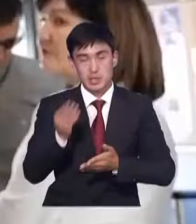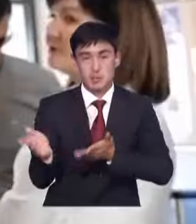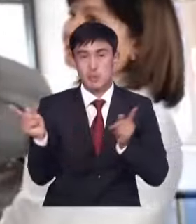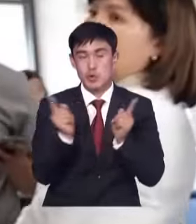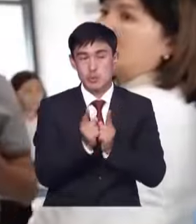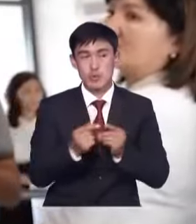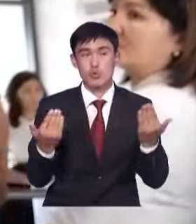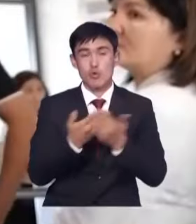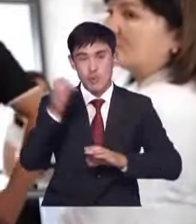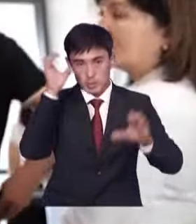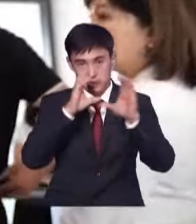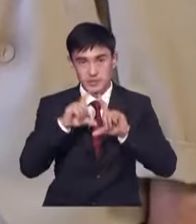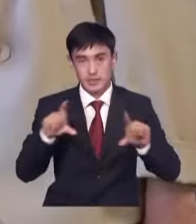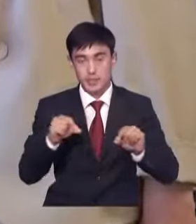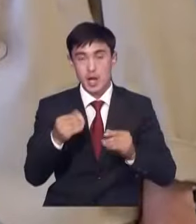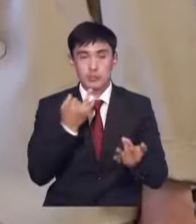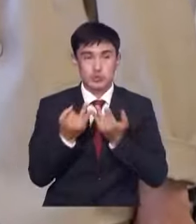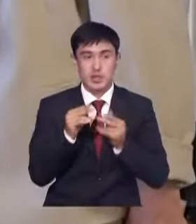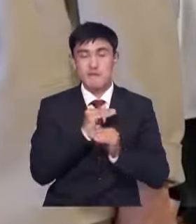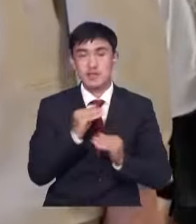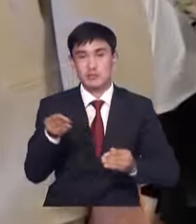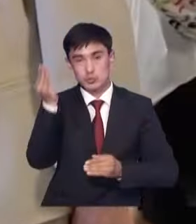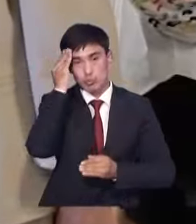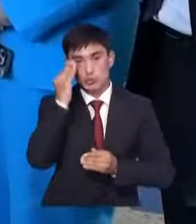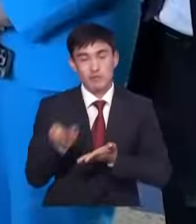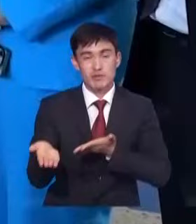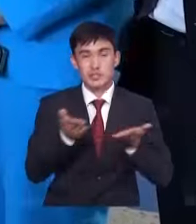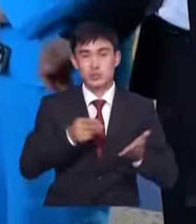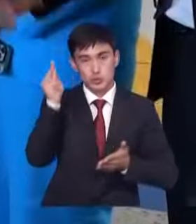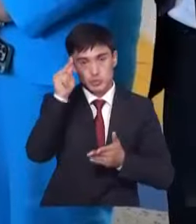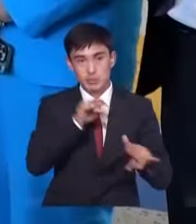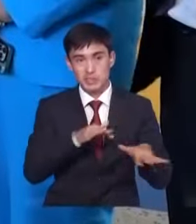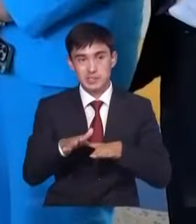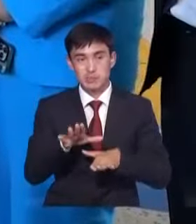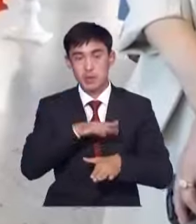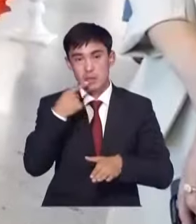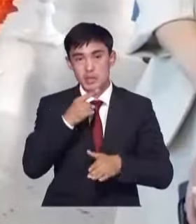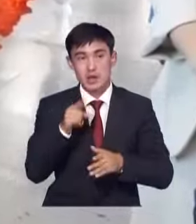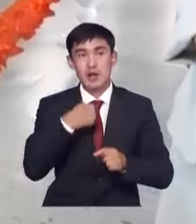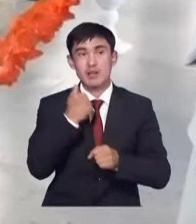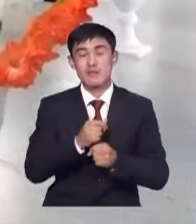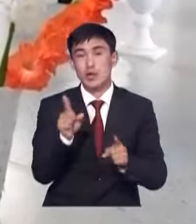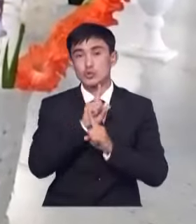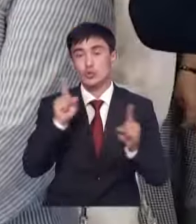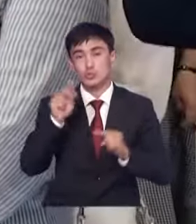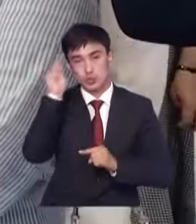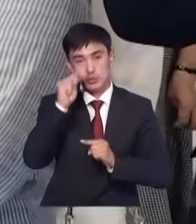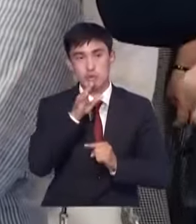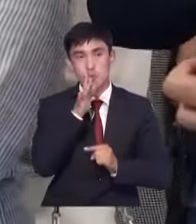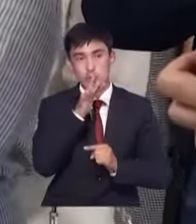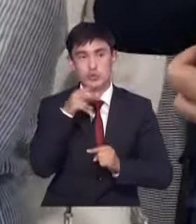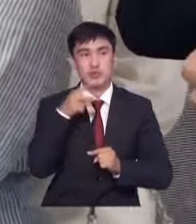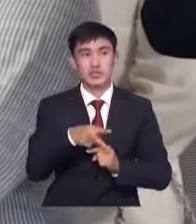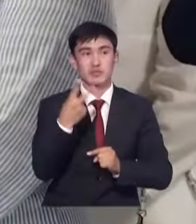в современном образовании. Обсудили эффективные способы вовлечения в учебный процесс. Были отмечены основные особенности учебного периода